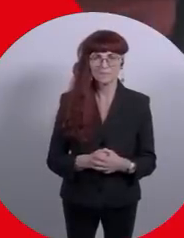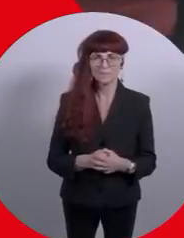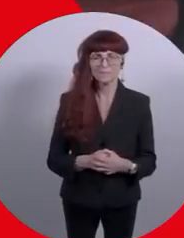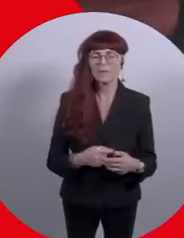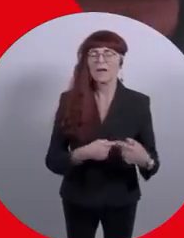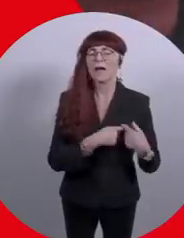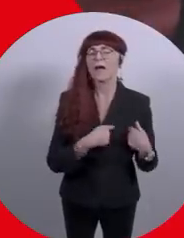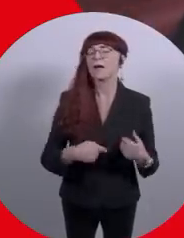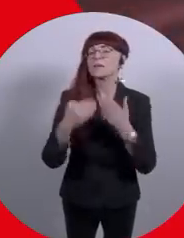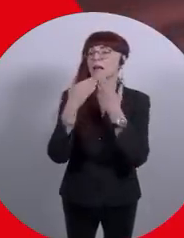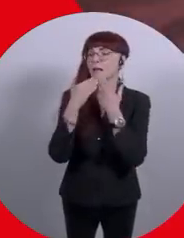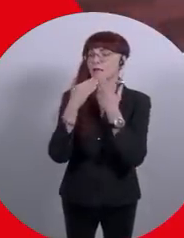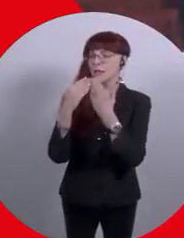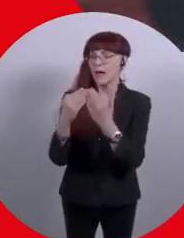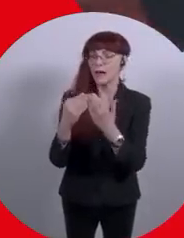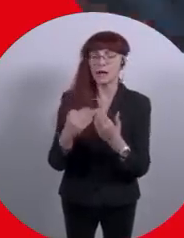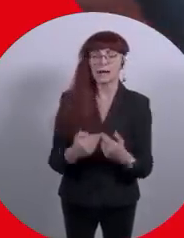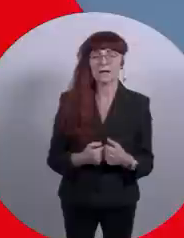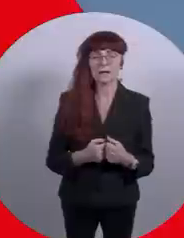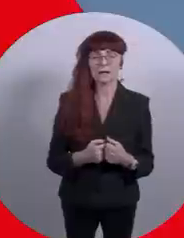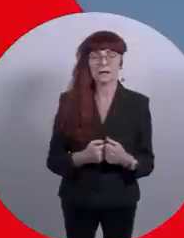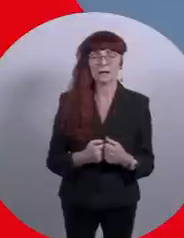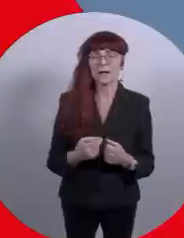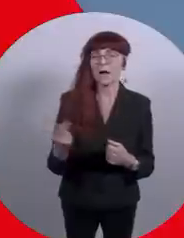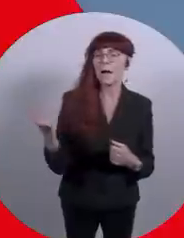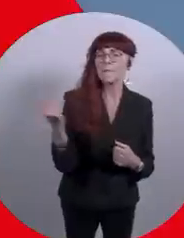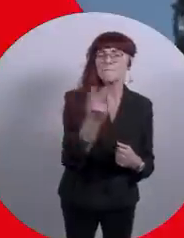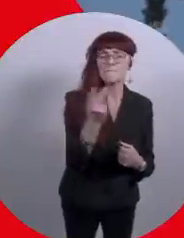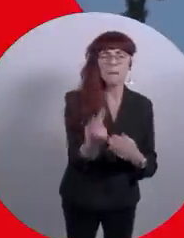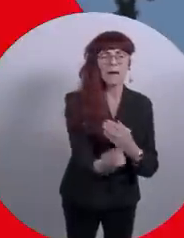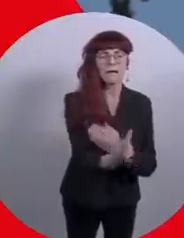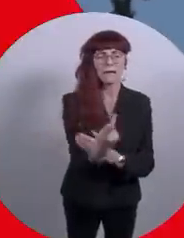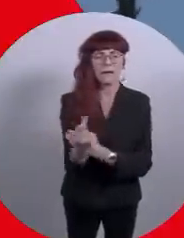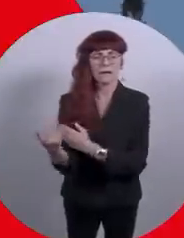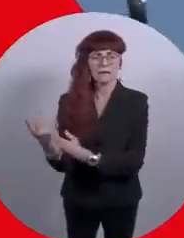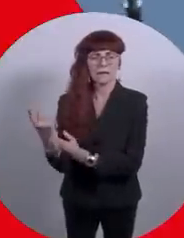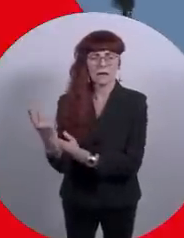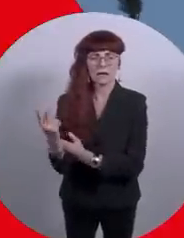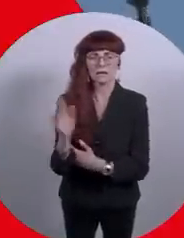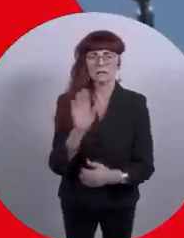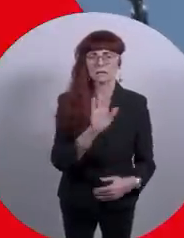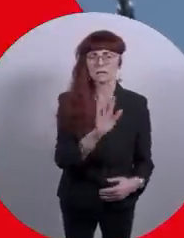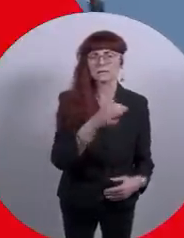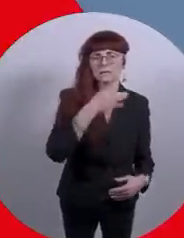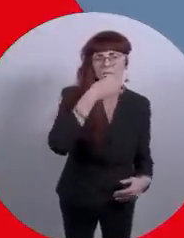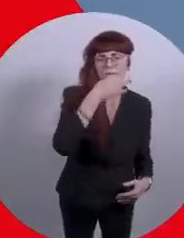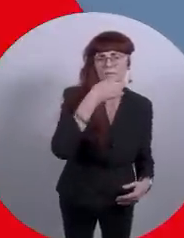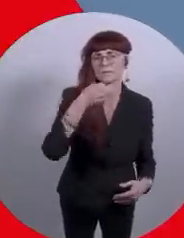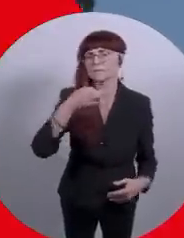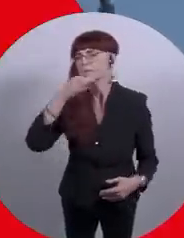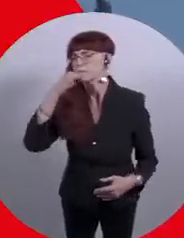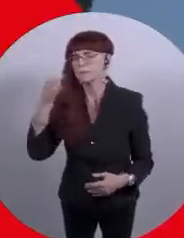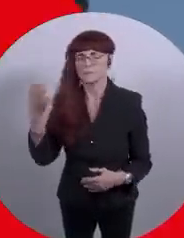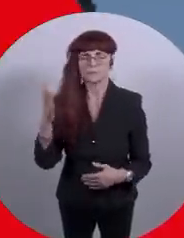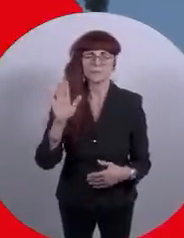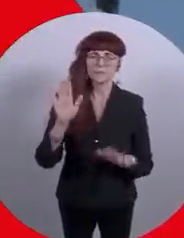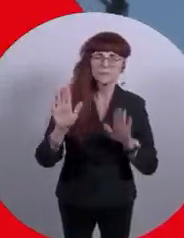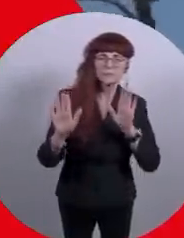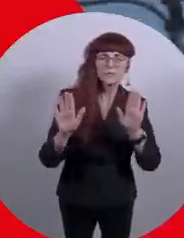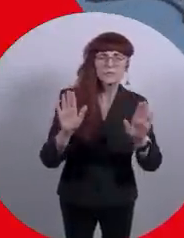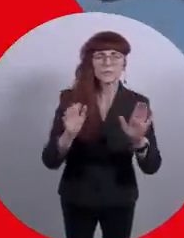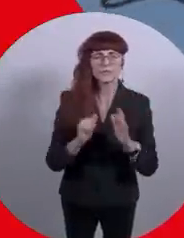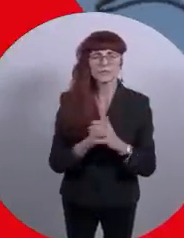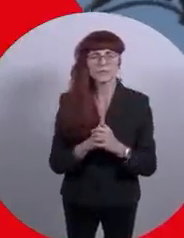herzlichen Dank an beide Kandidaten für die jeweiligen